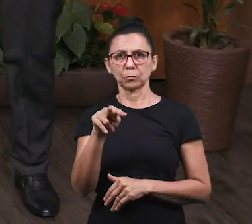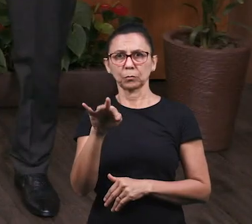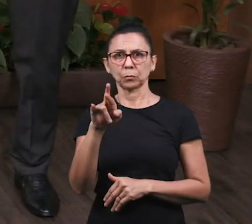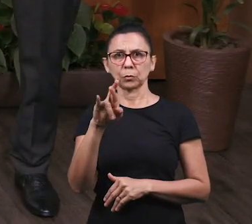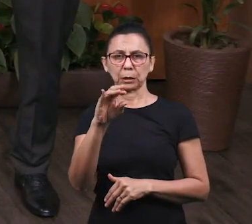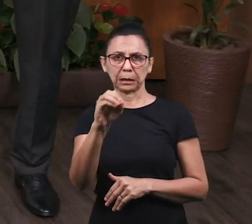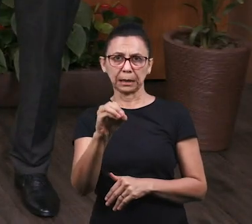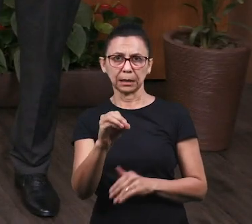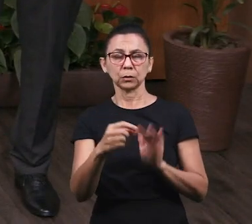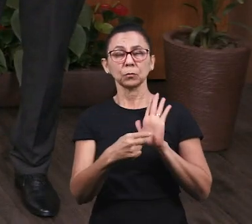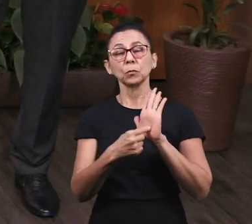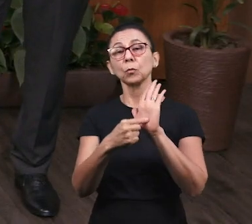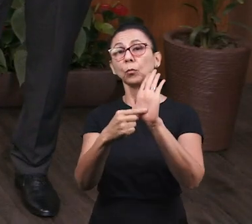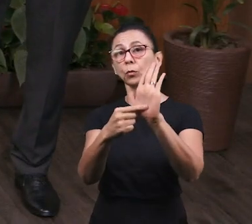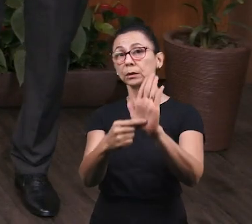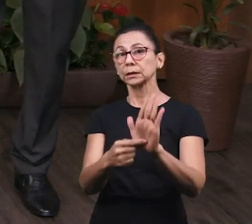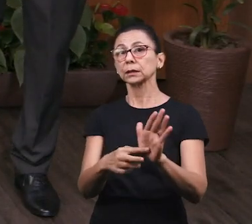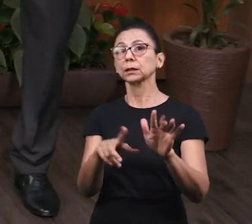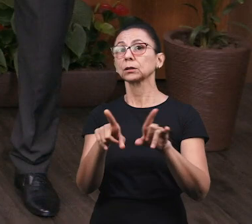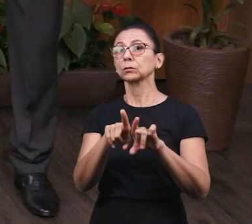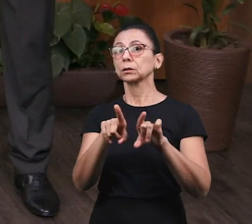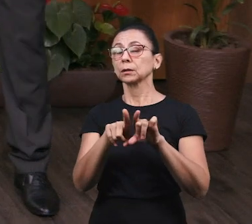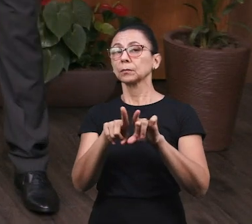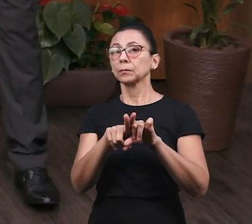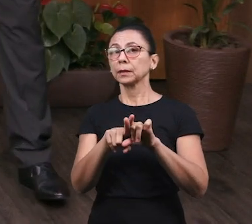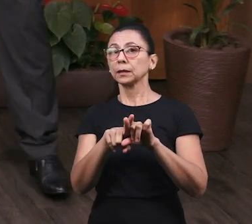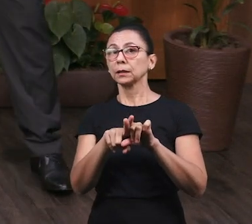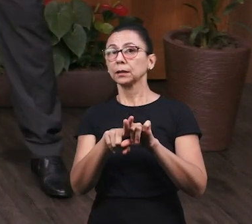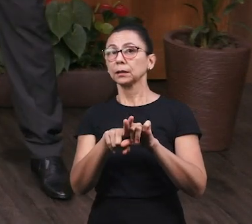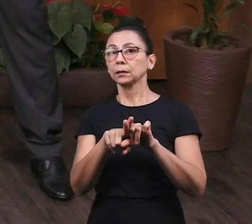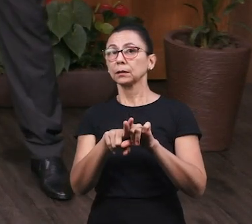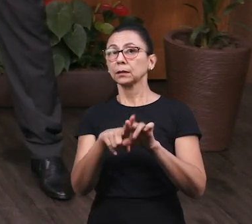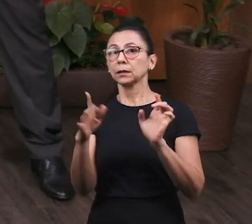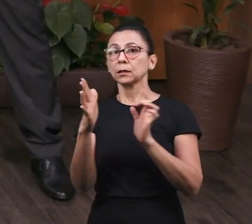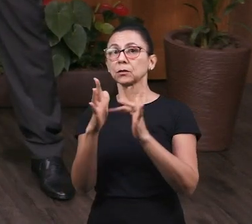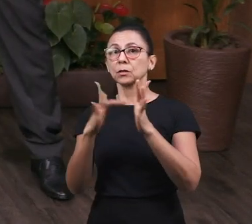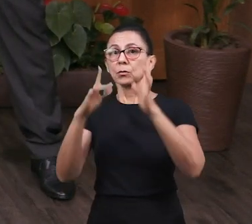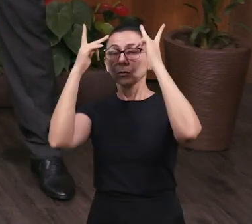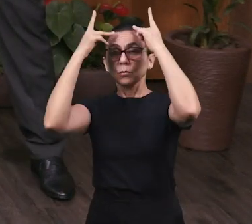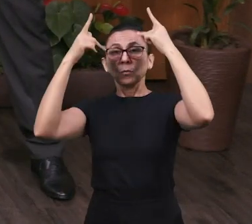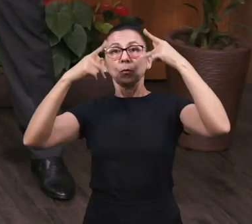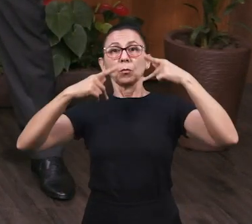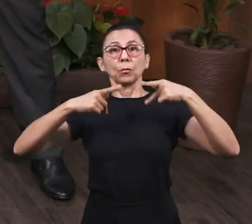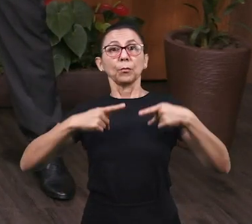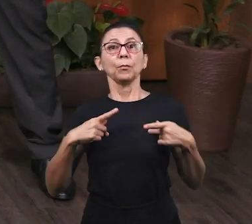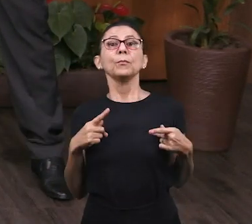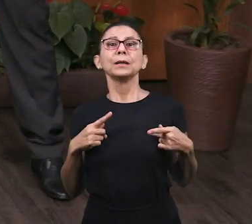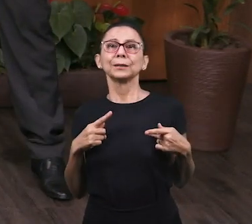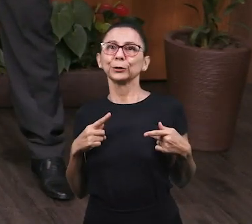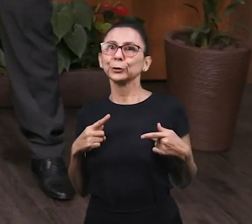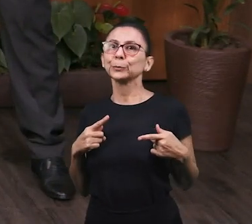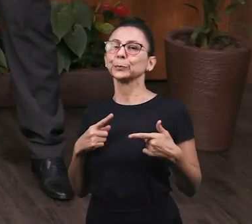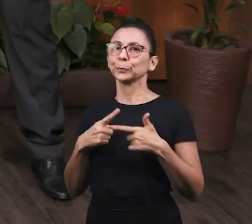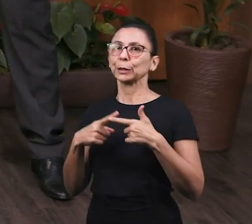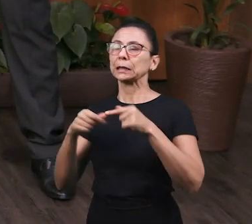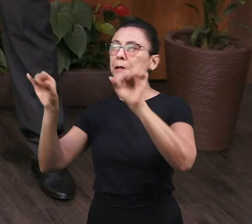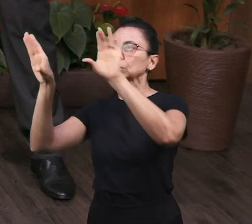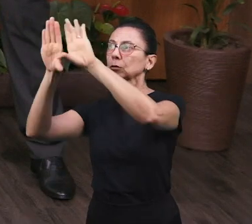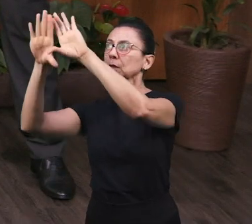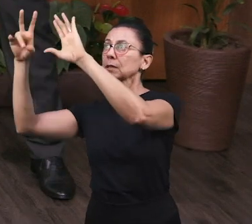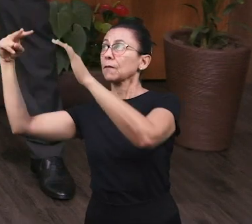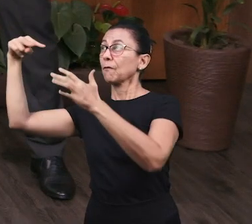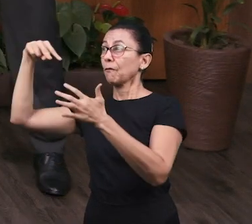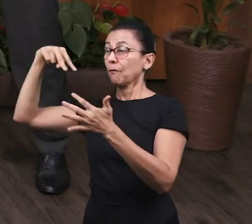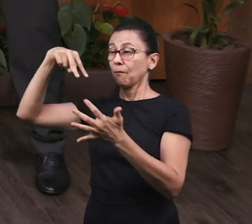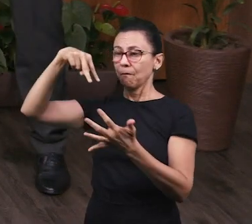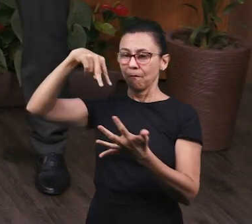prophétique le caractère du Seigneur Jésus comme un homme. Le Seigneur Jésus, il a laissé sa gloire, il est venu